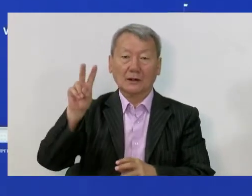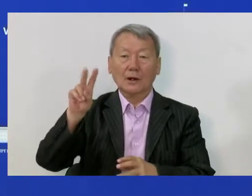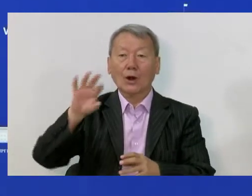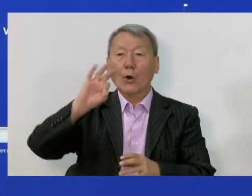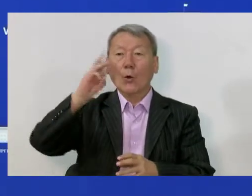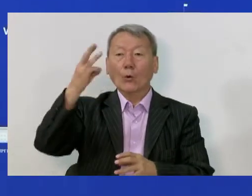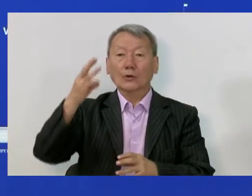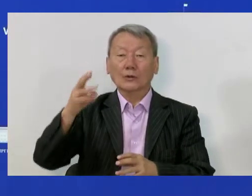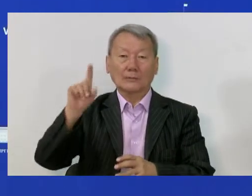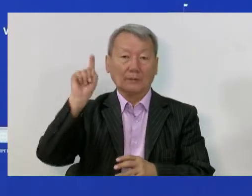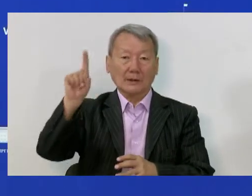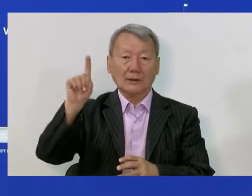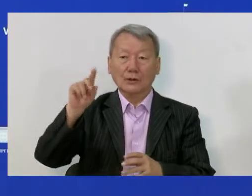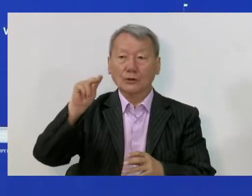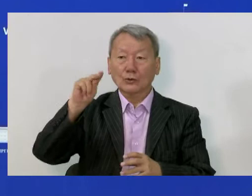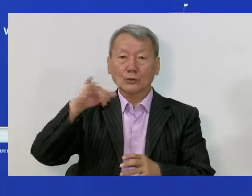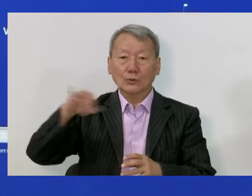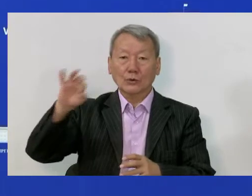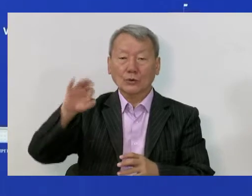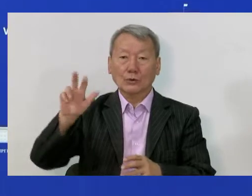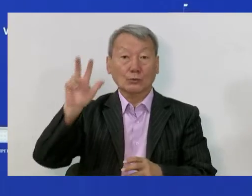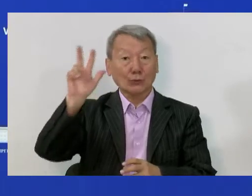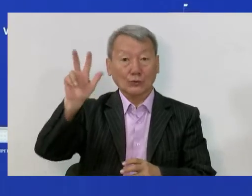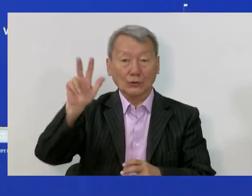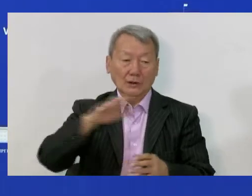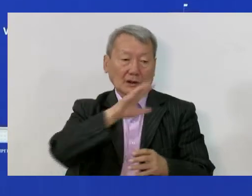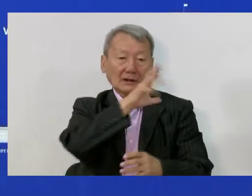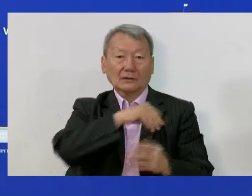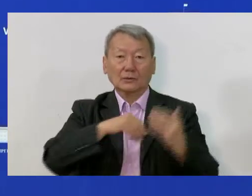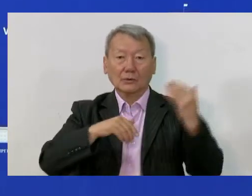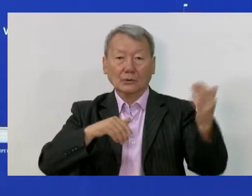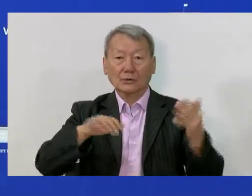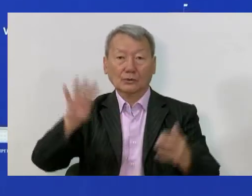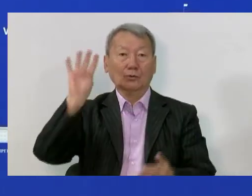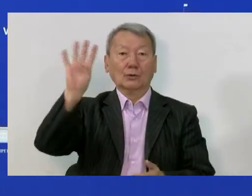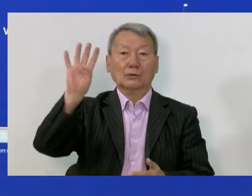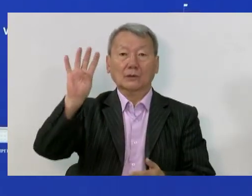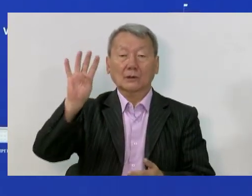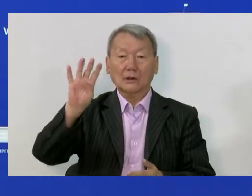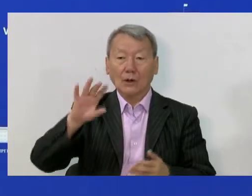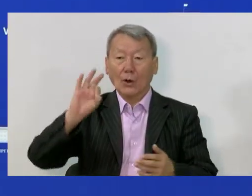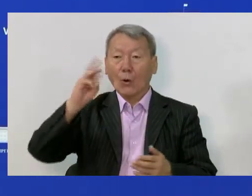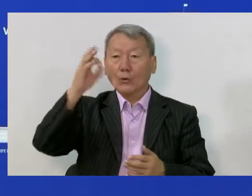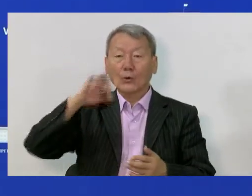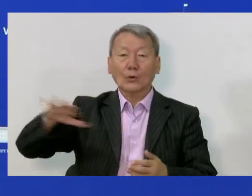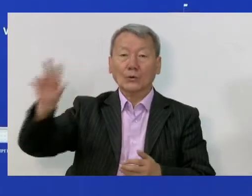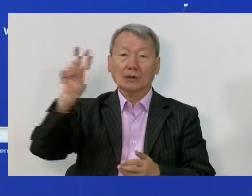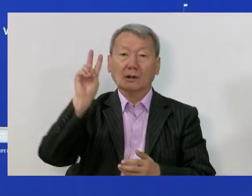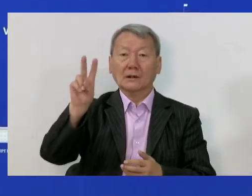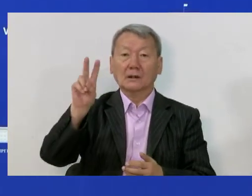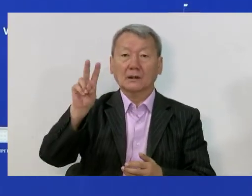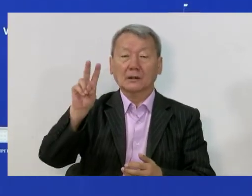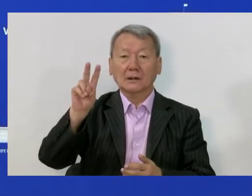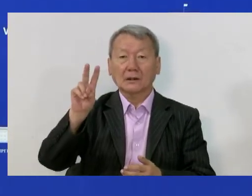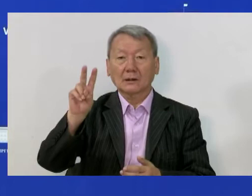ұш шарында 1, Қүй облысында 3, ұсық көл облысында 4, ұш облысында 2,